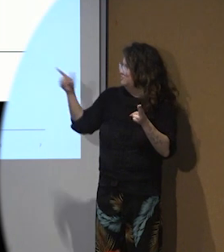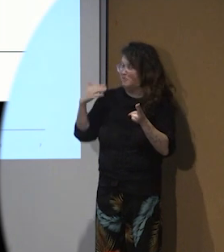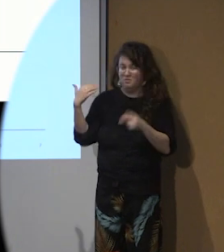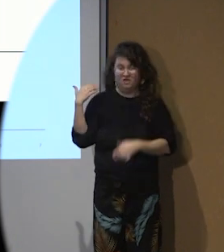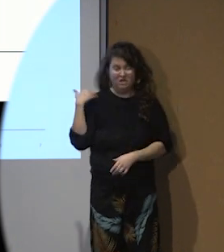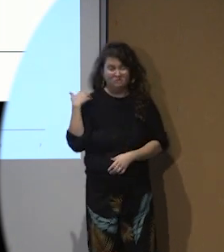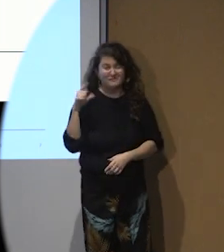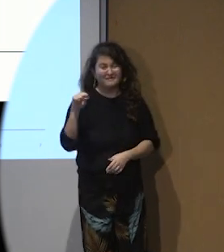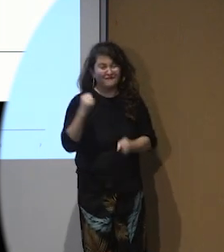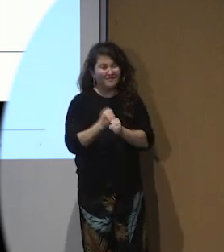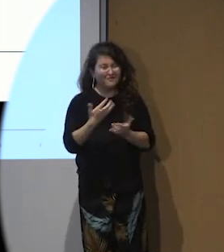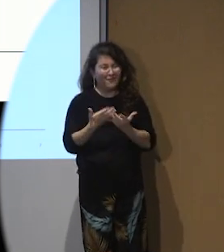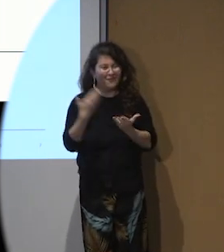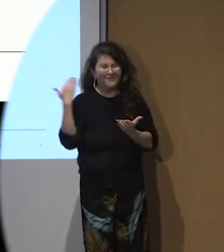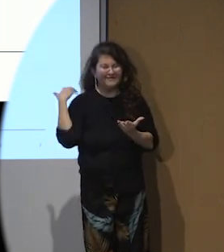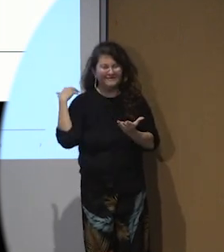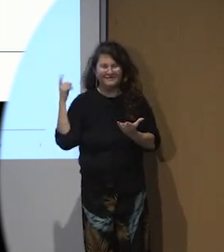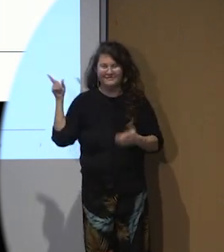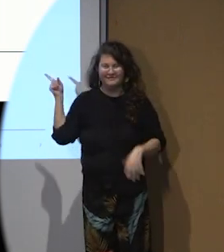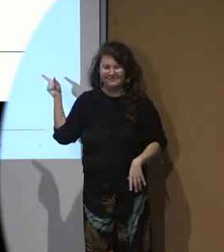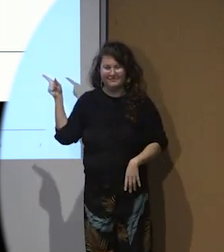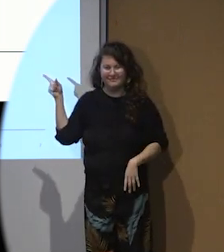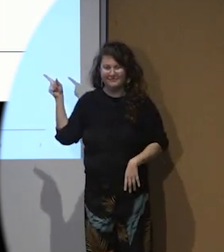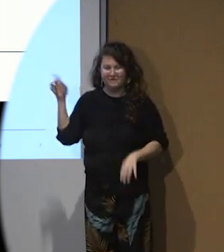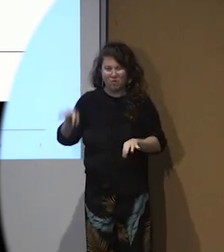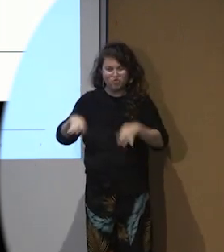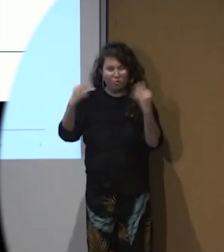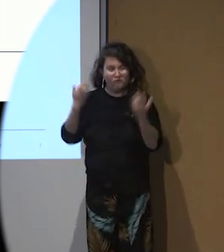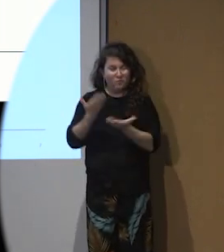ans, je pense, a été démontré